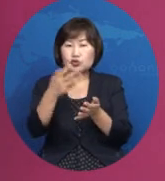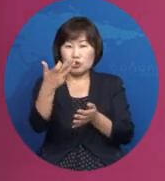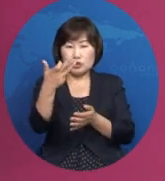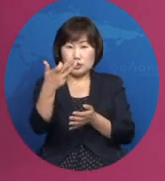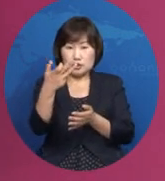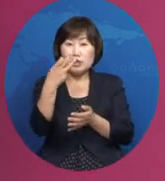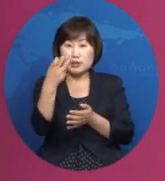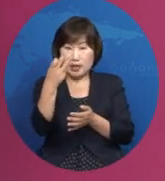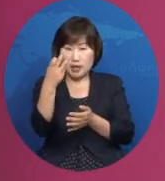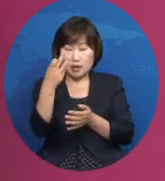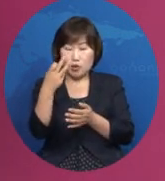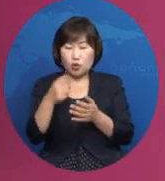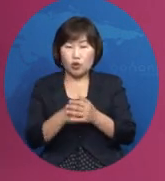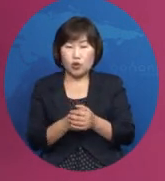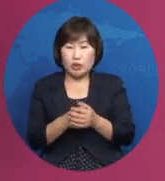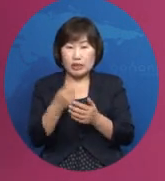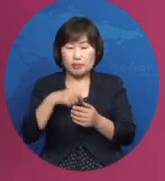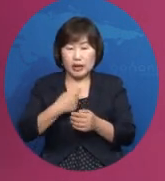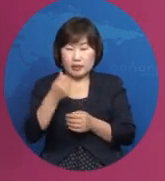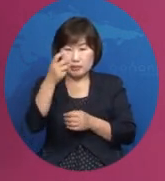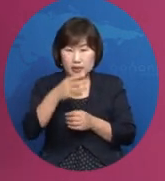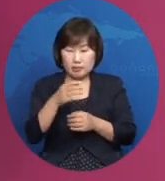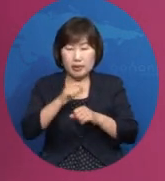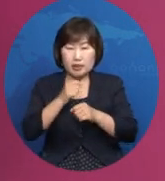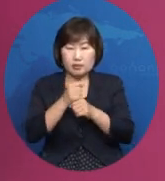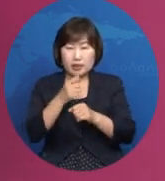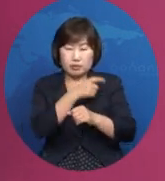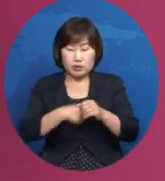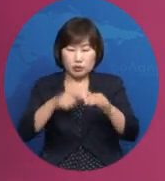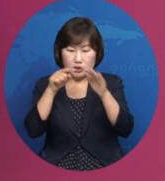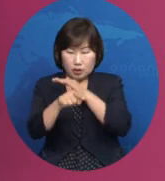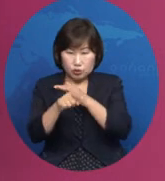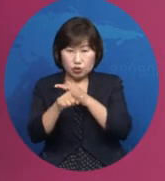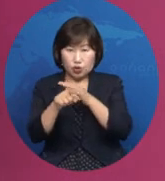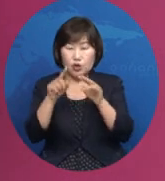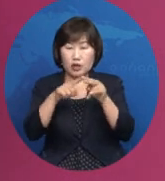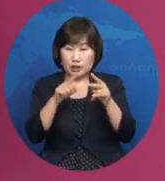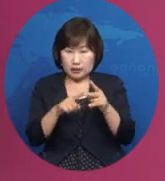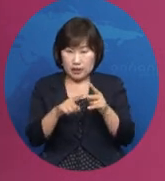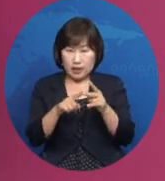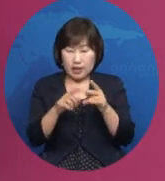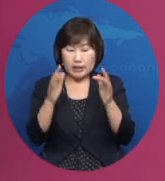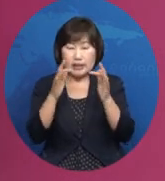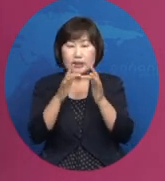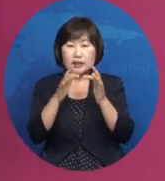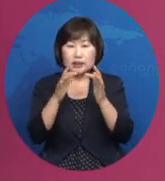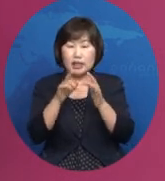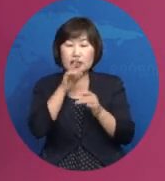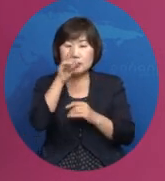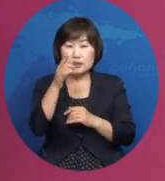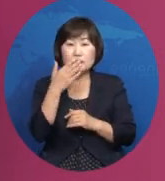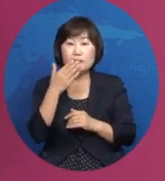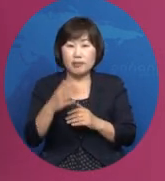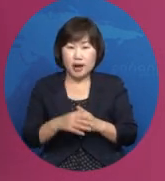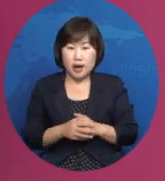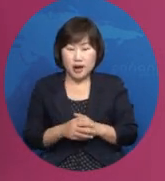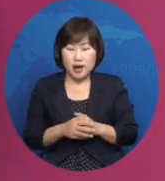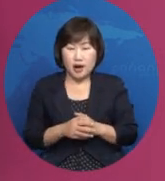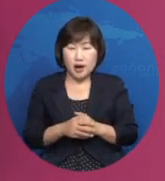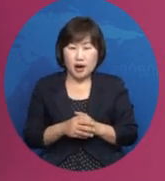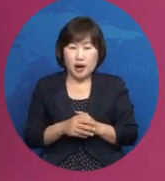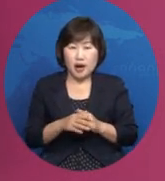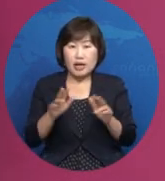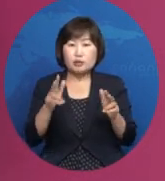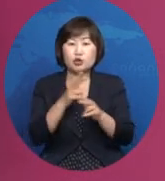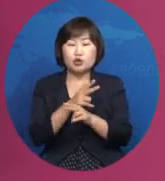13자리 번호인데요. 이 마이핀의 발급은 읍면사무소 또는 동주민센터를 방문하거나 공공아이핀 인터넷으로도